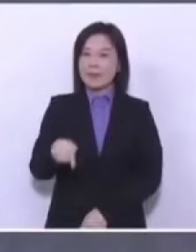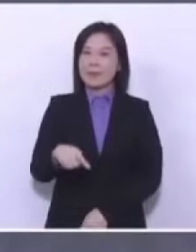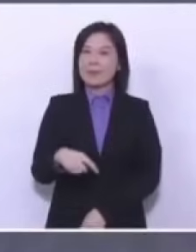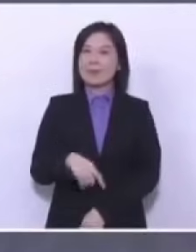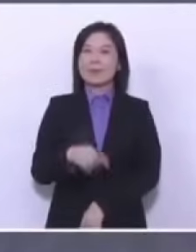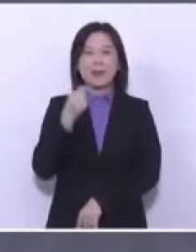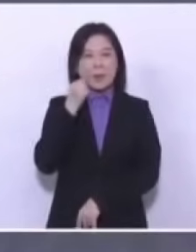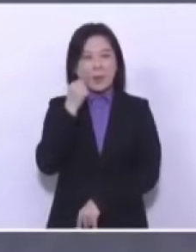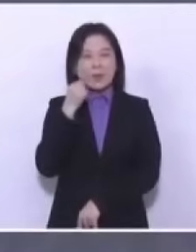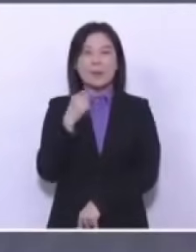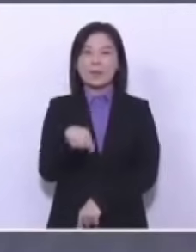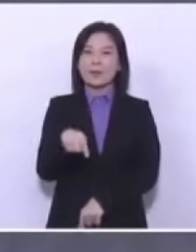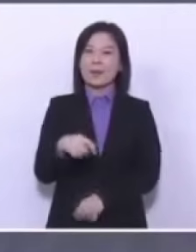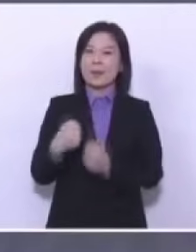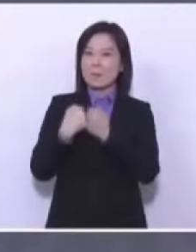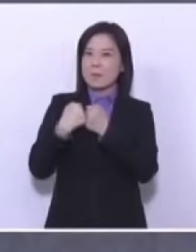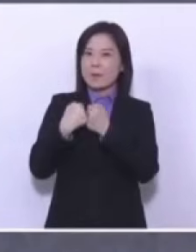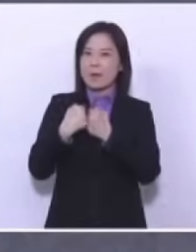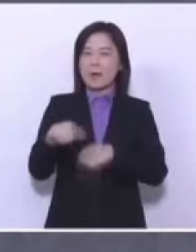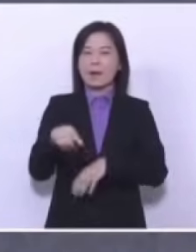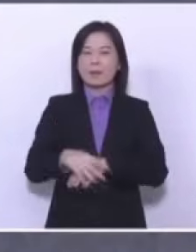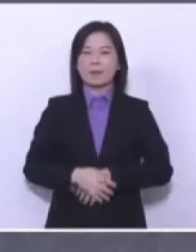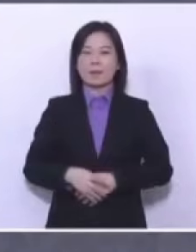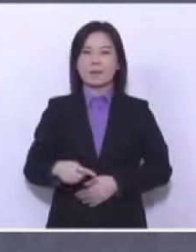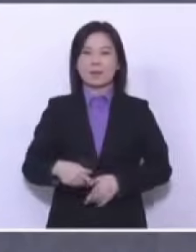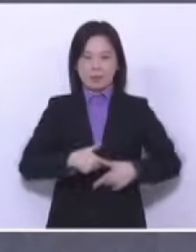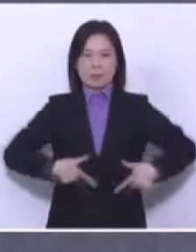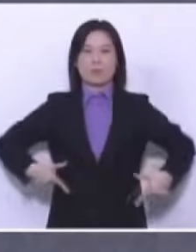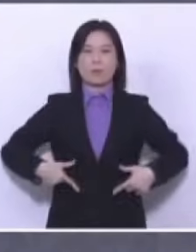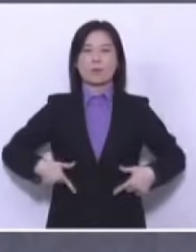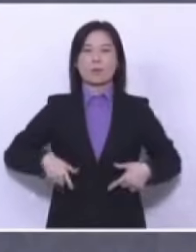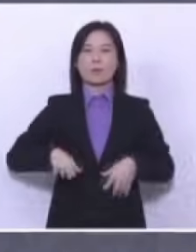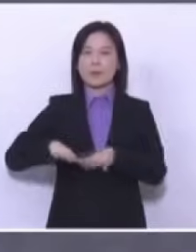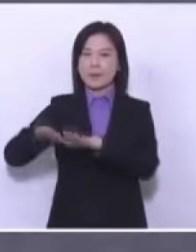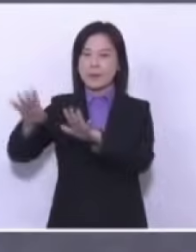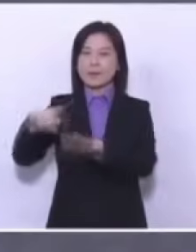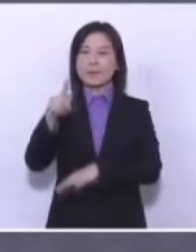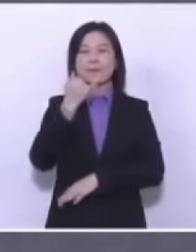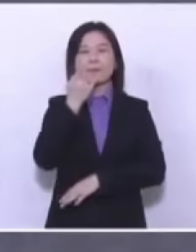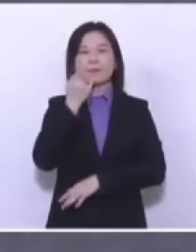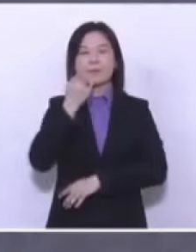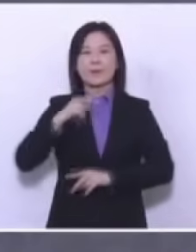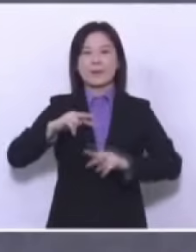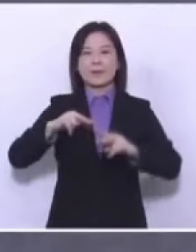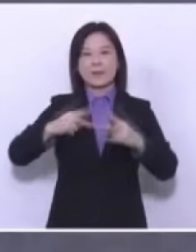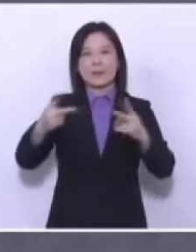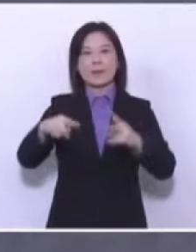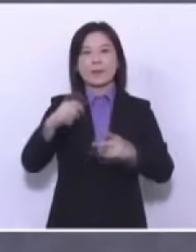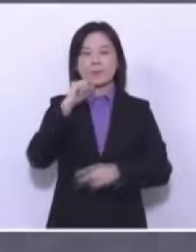战役，只有勇敢前进才能够改变台湾的历史。